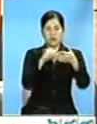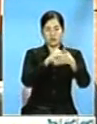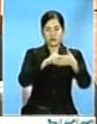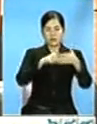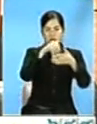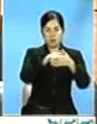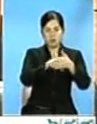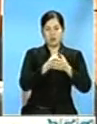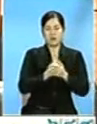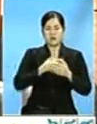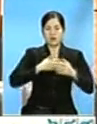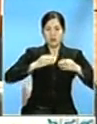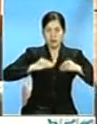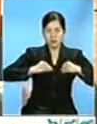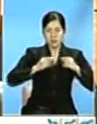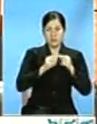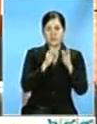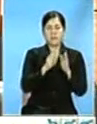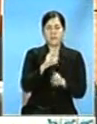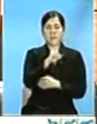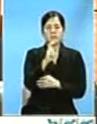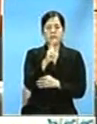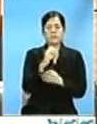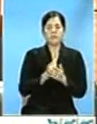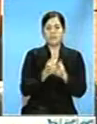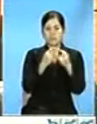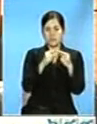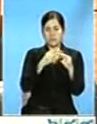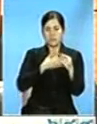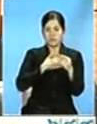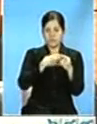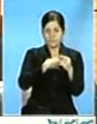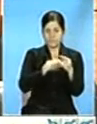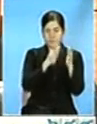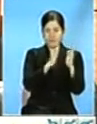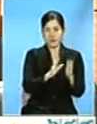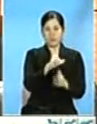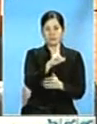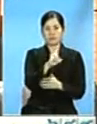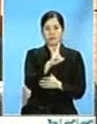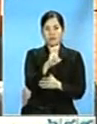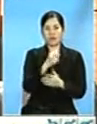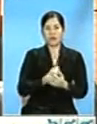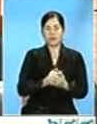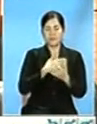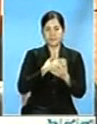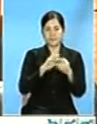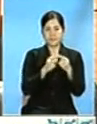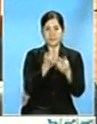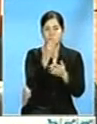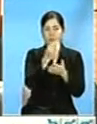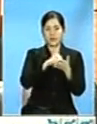ผมเห็นด้วย200ท่านแต่ก็ผมอยากนะครับใน200ท่านนั้น ที่ผมแปรยัตติก็คือ